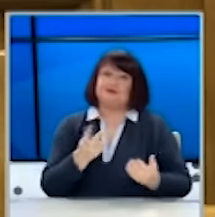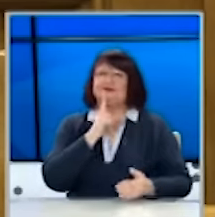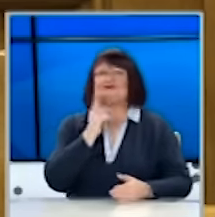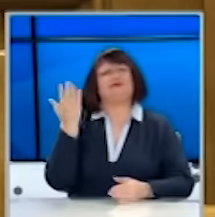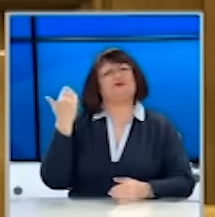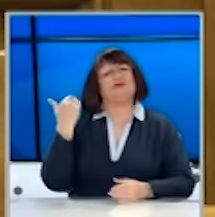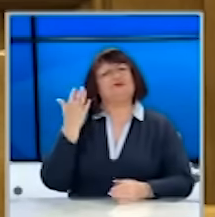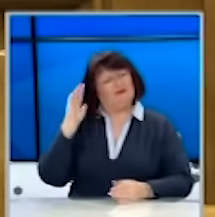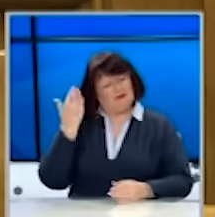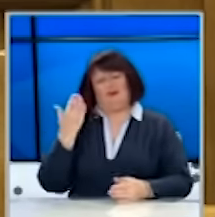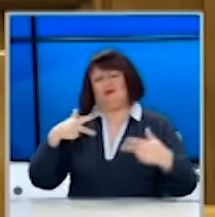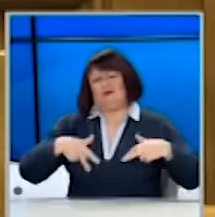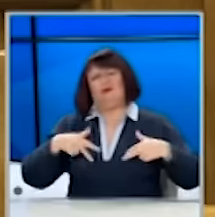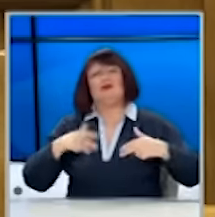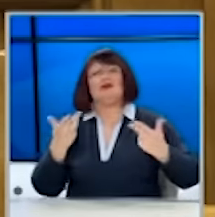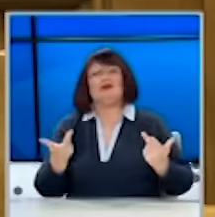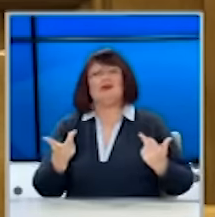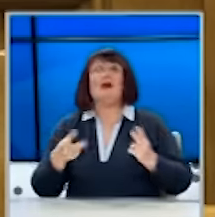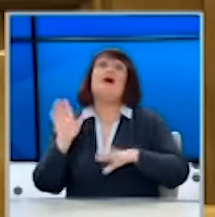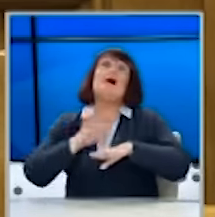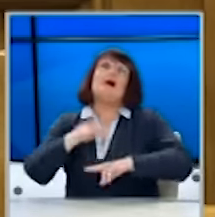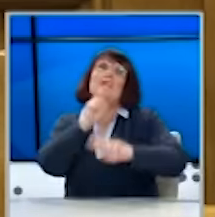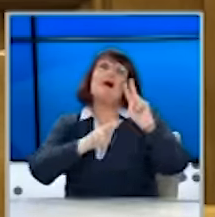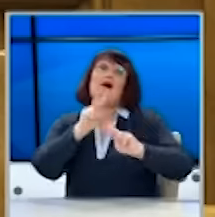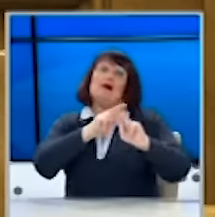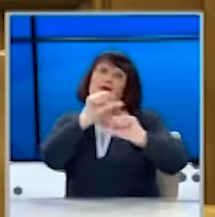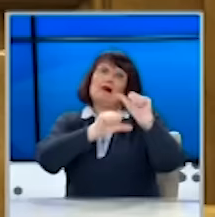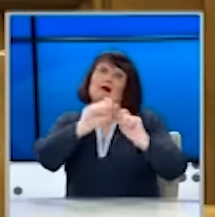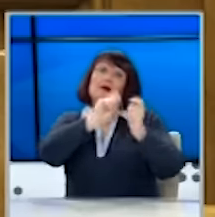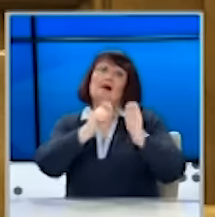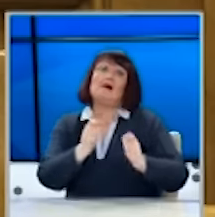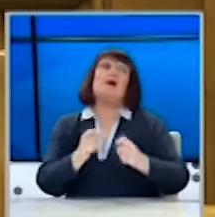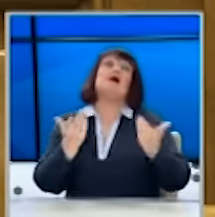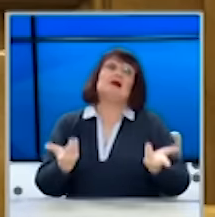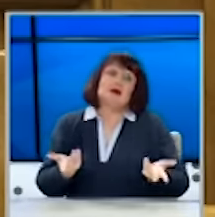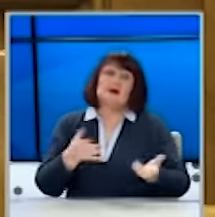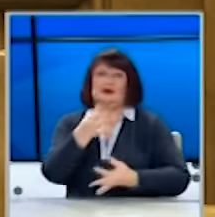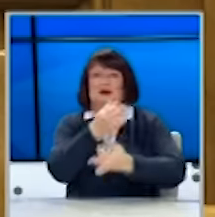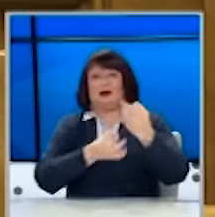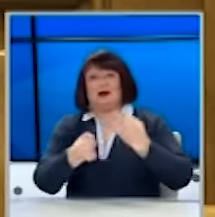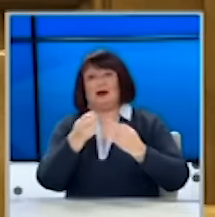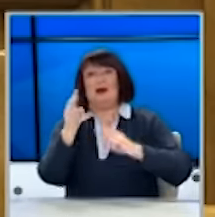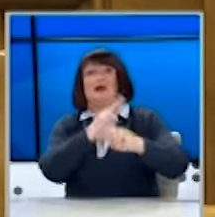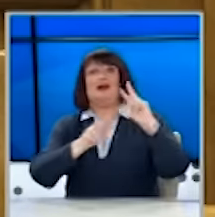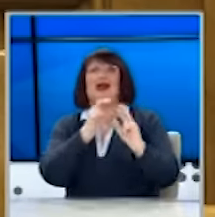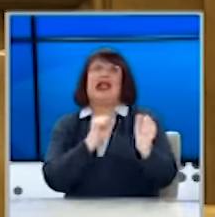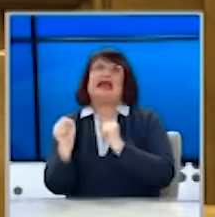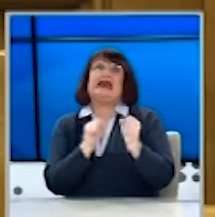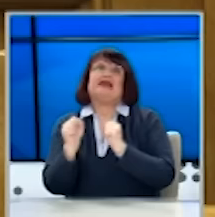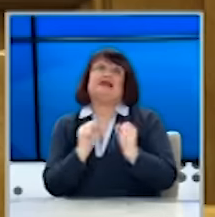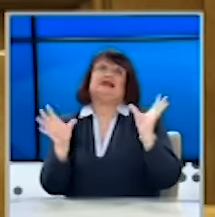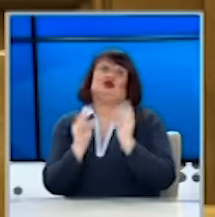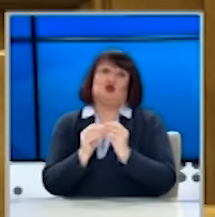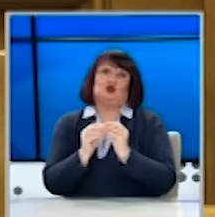προηγούμενων κυβερνήσεων, είναι αυτό της κλιματικής αλλαγής, που πρόσφατα αναβαθμίστηκε και σε κλιματική κρίση, η